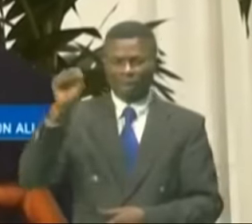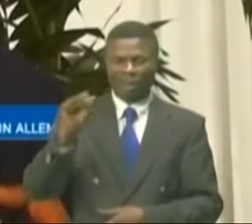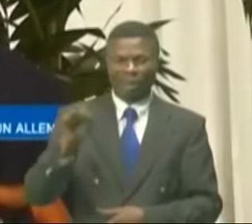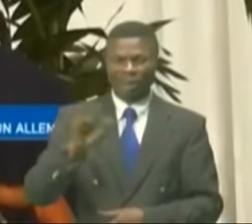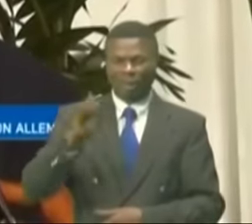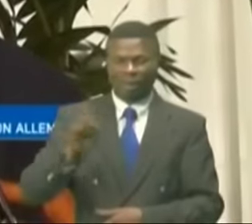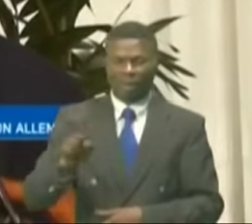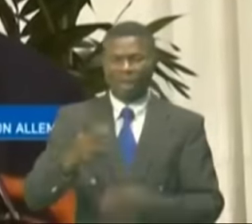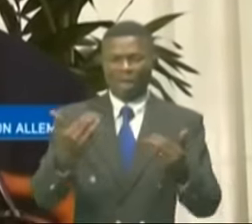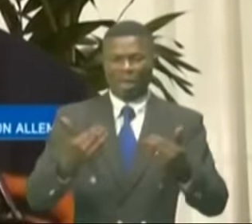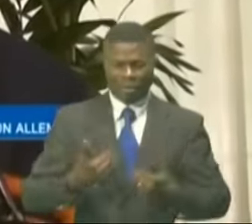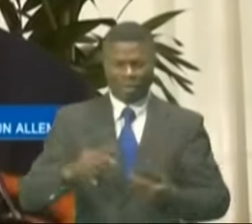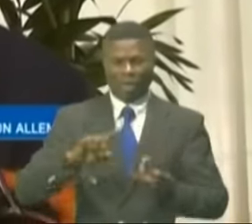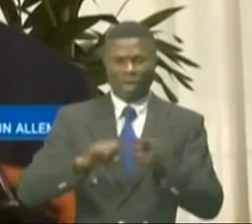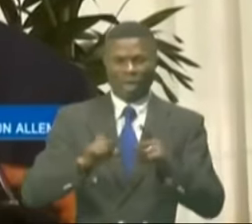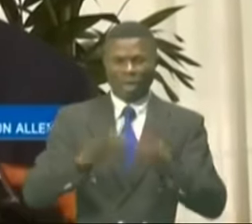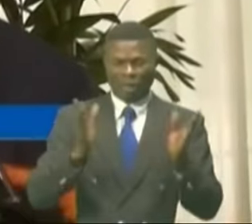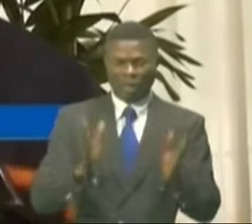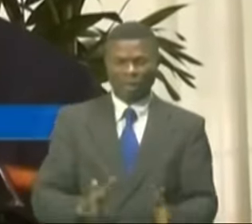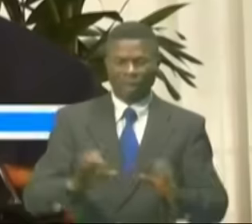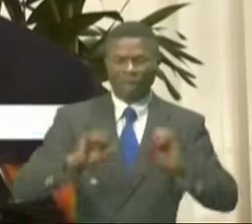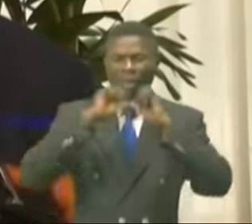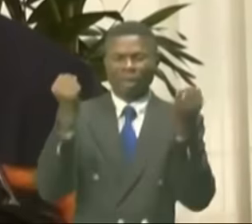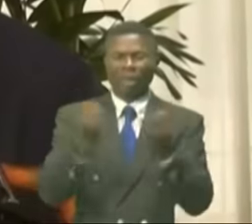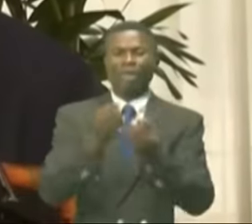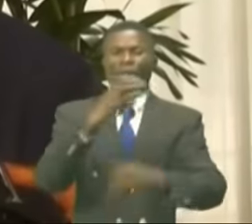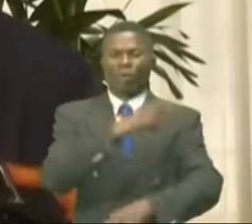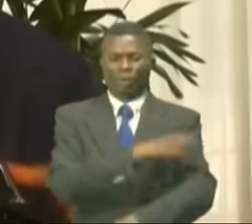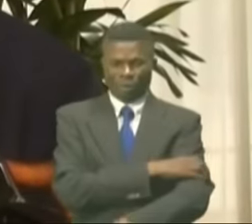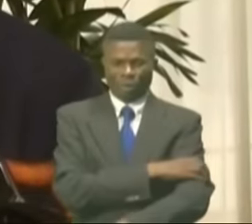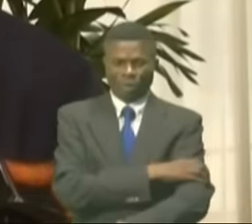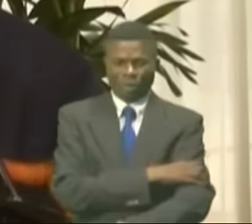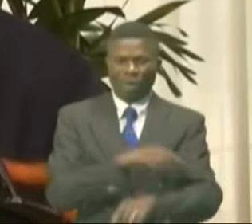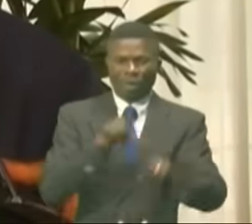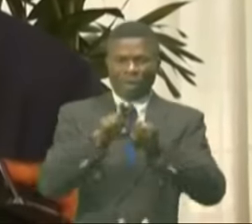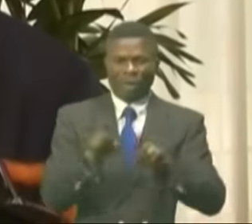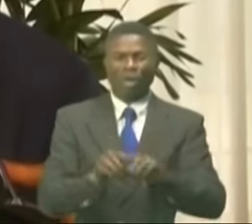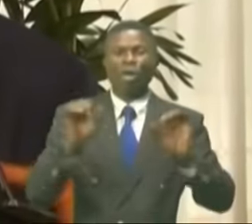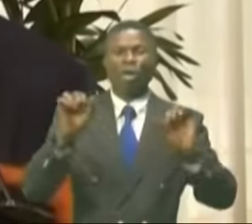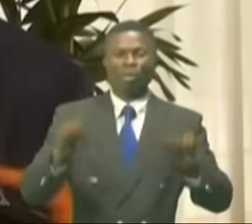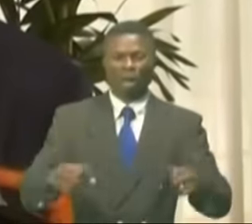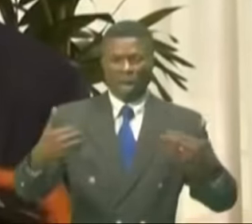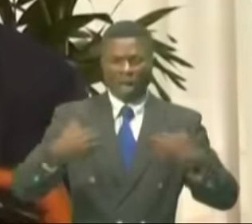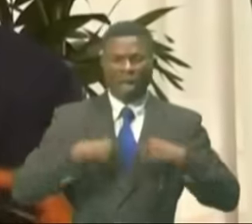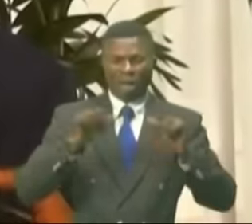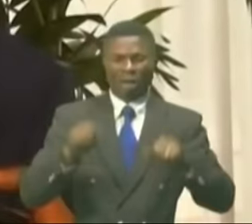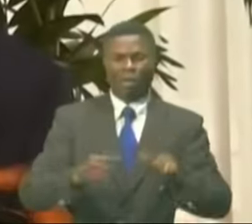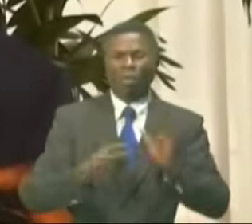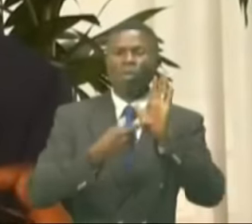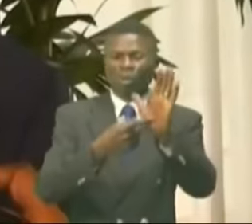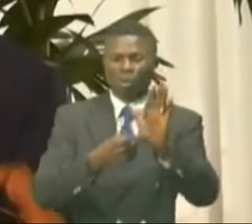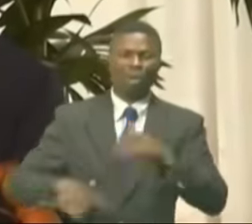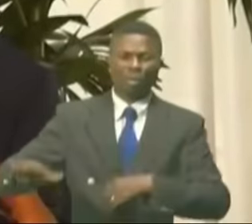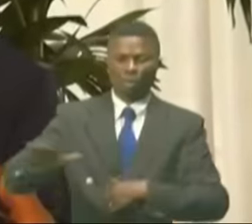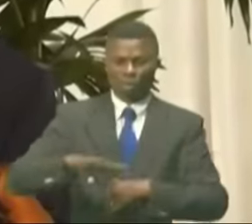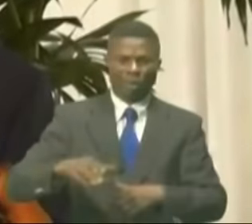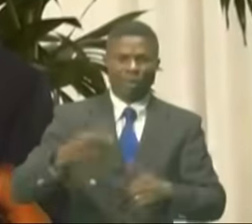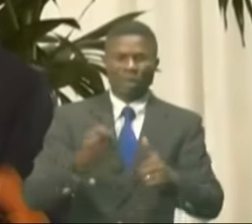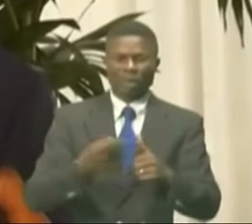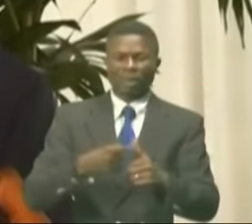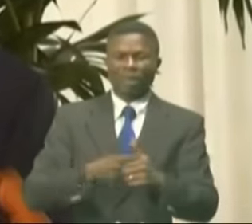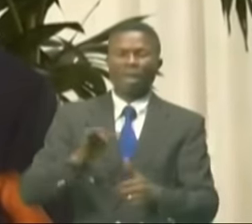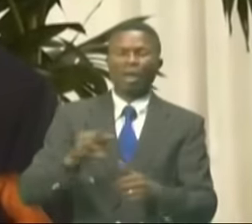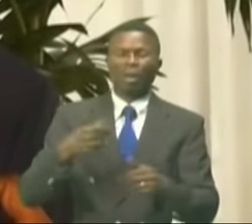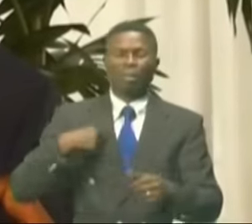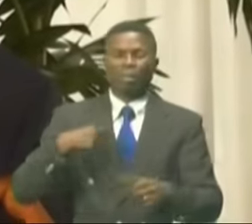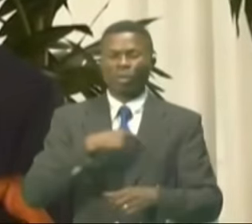ses partenaires étatiques, mais aussi la société civile, aient la possibilité de se présenter. Non seulement d'ailleurs la GIZ, mais aussi